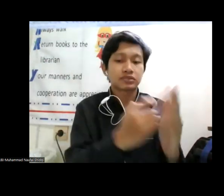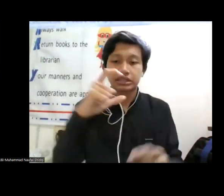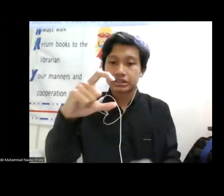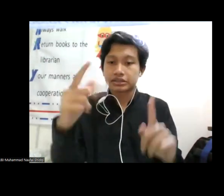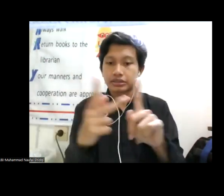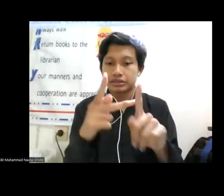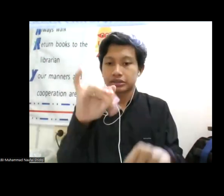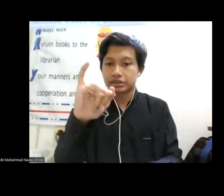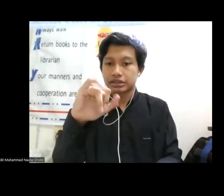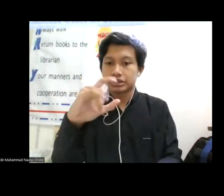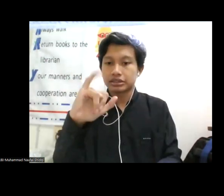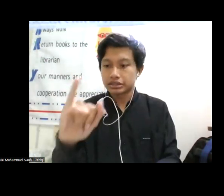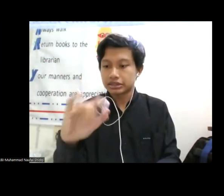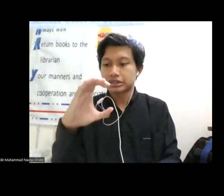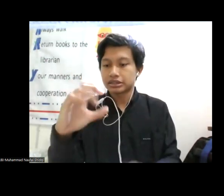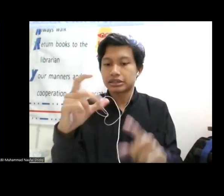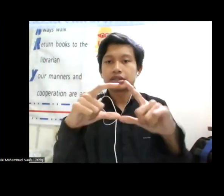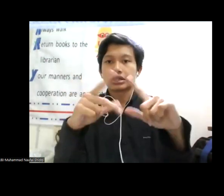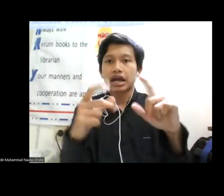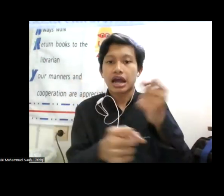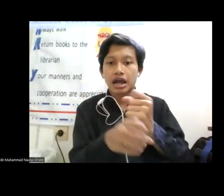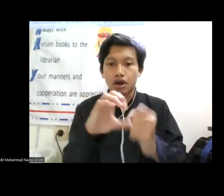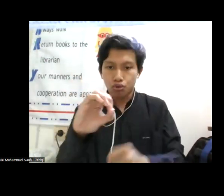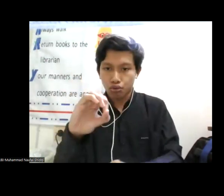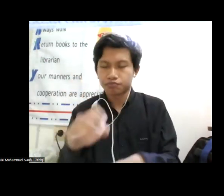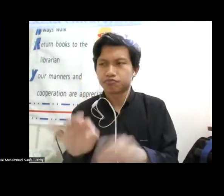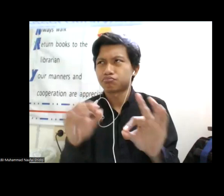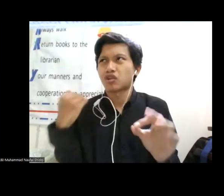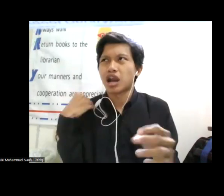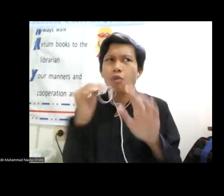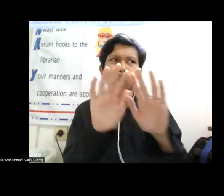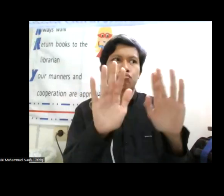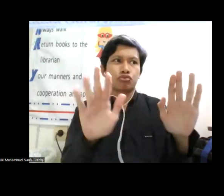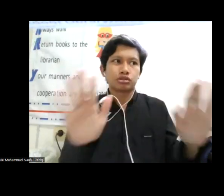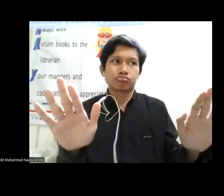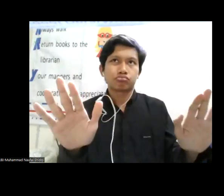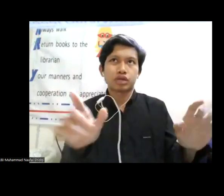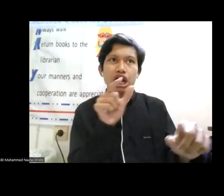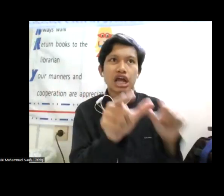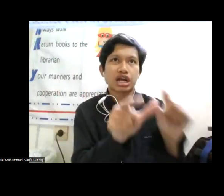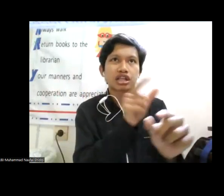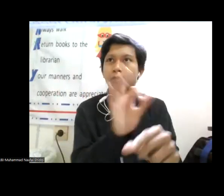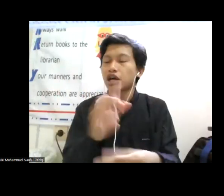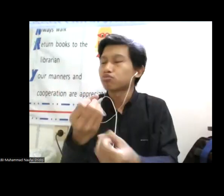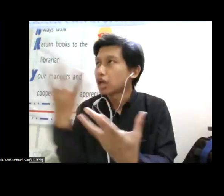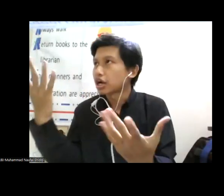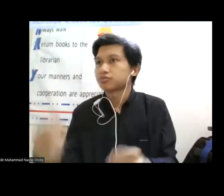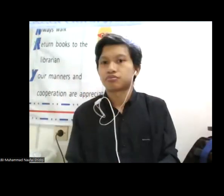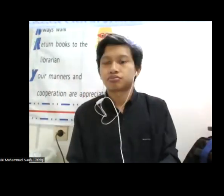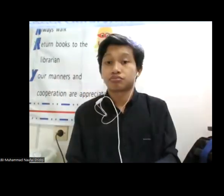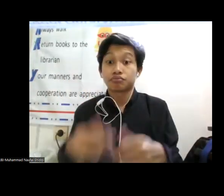di daftar pustakanya gitu mungkin banyak sekali kata yang harus dihilangkan nah